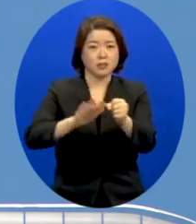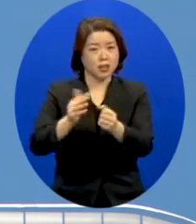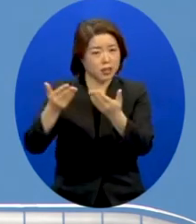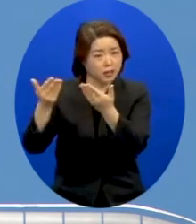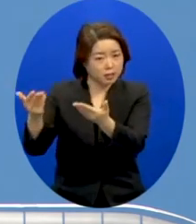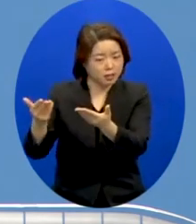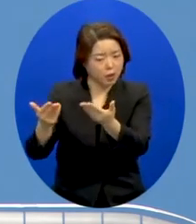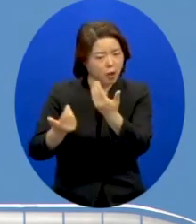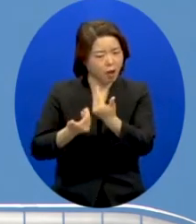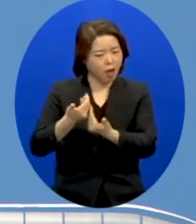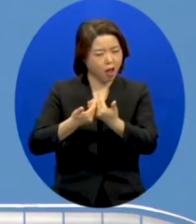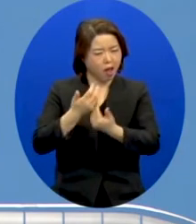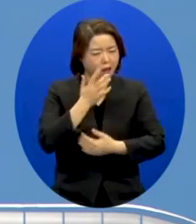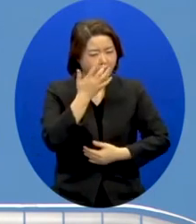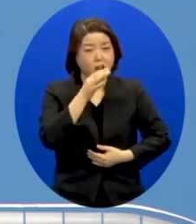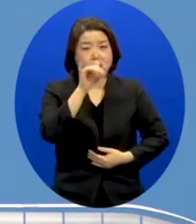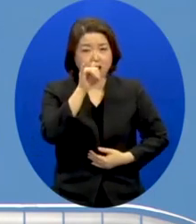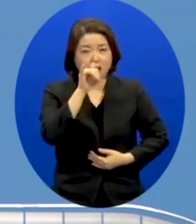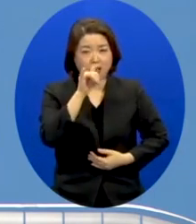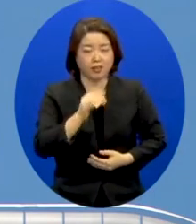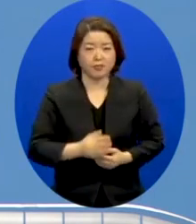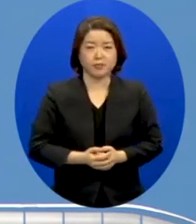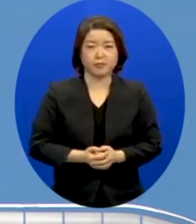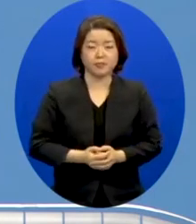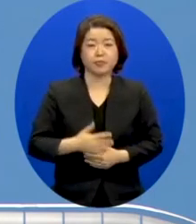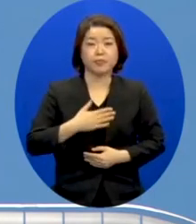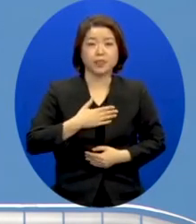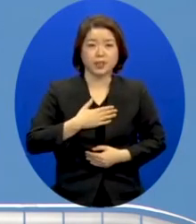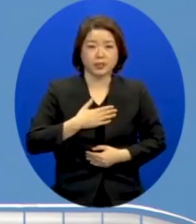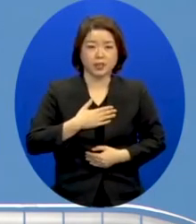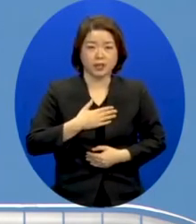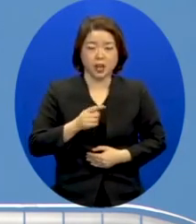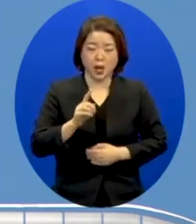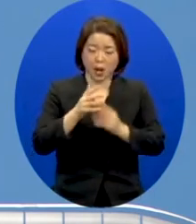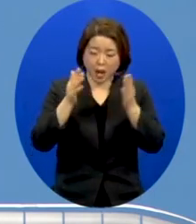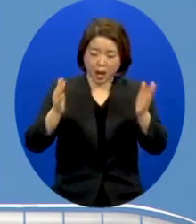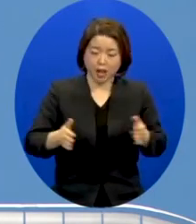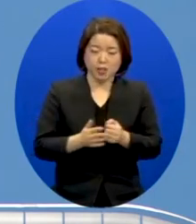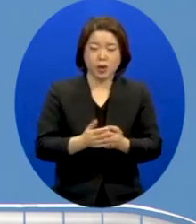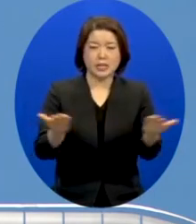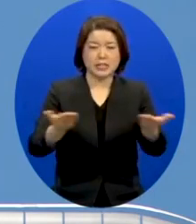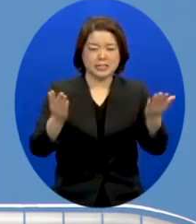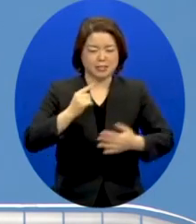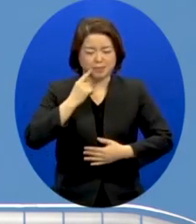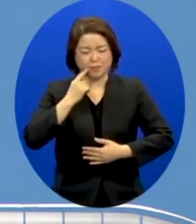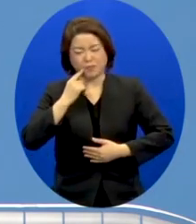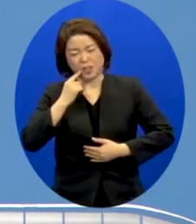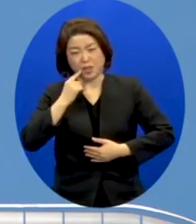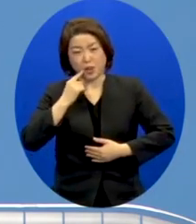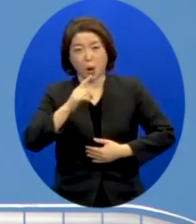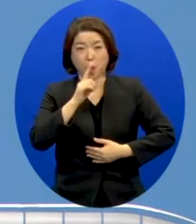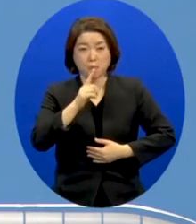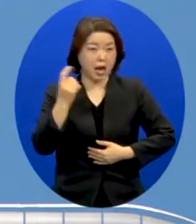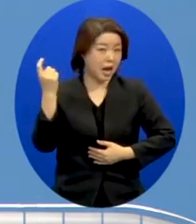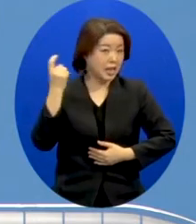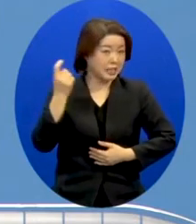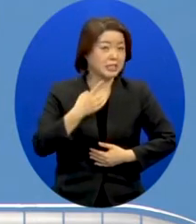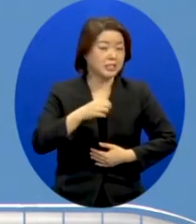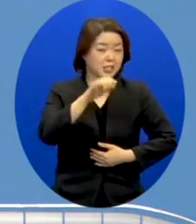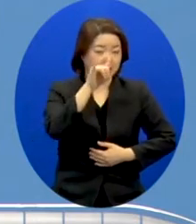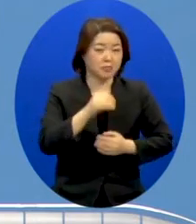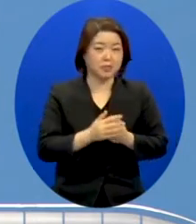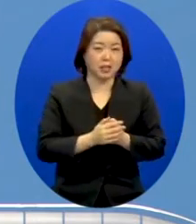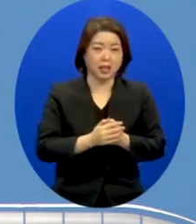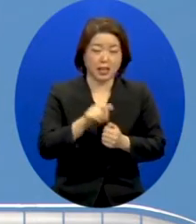어색하게 느껴졌어요 저는 한동안 일 중독자 라는 그런 말을 들었습니다